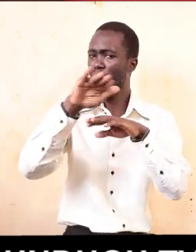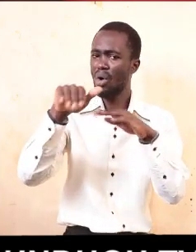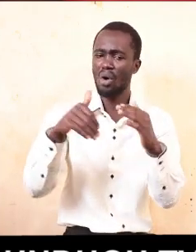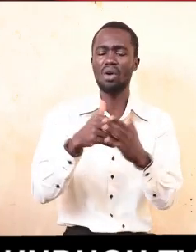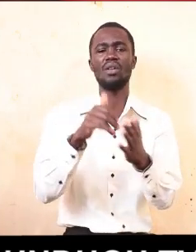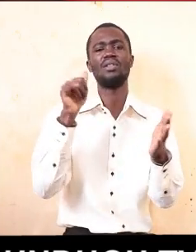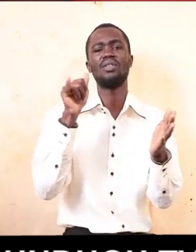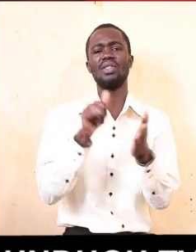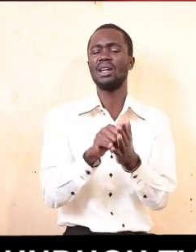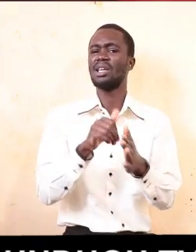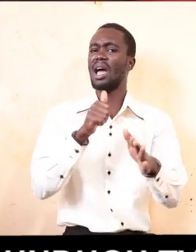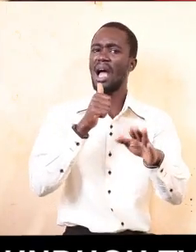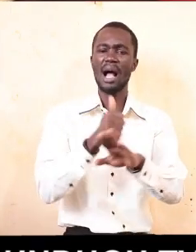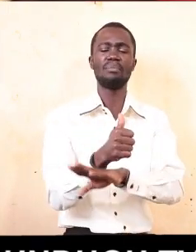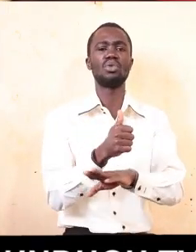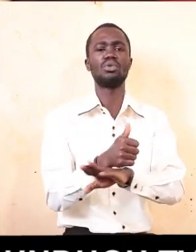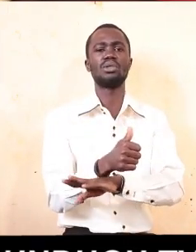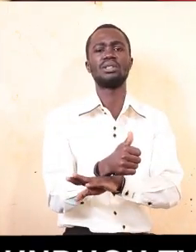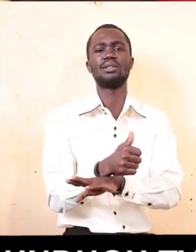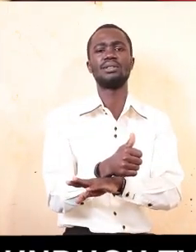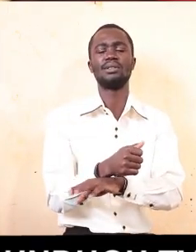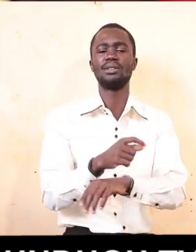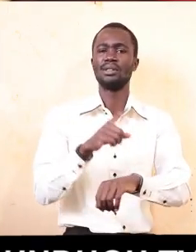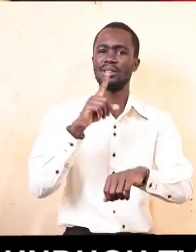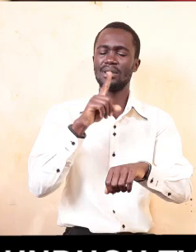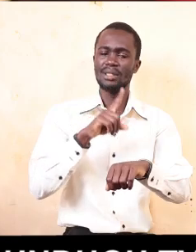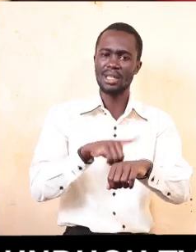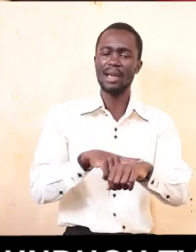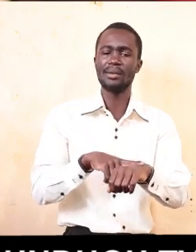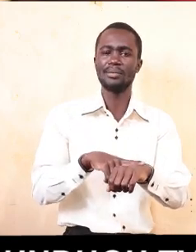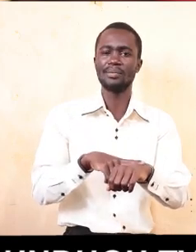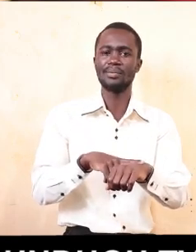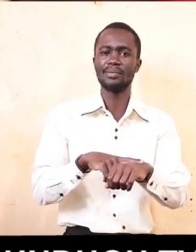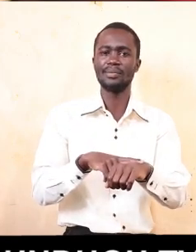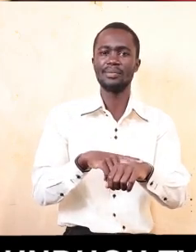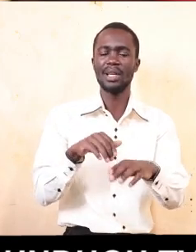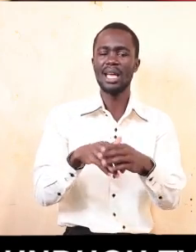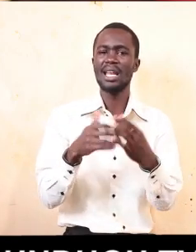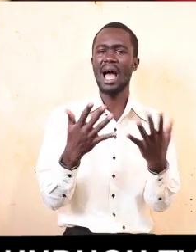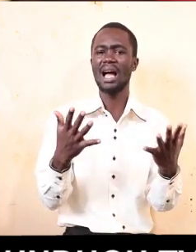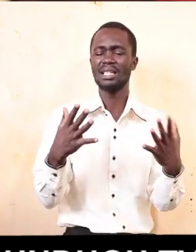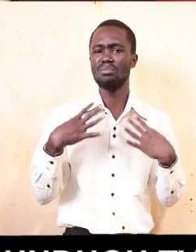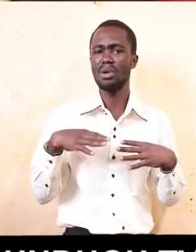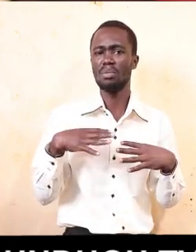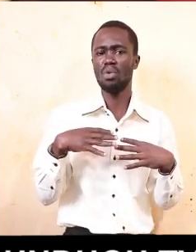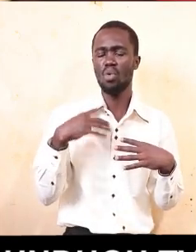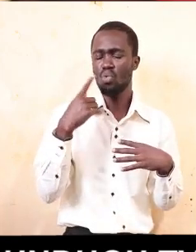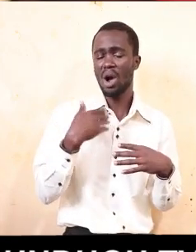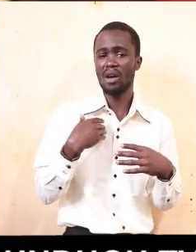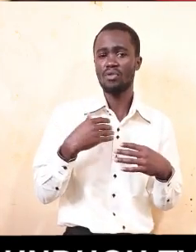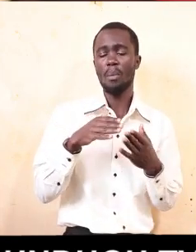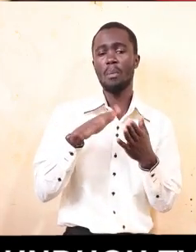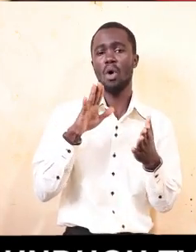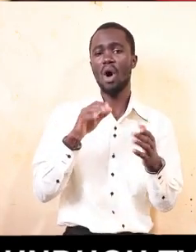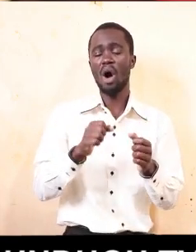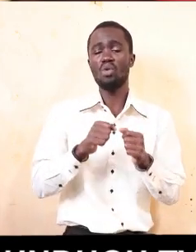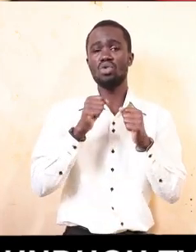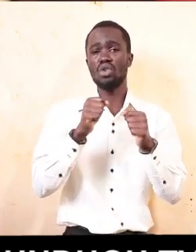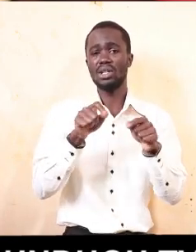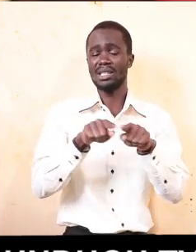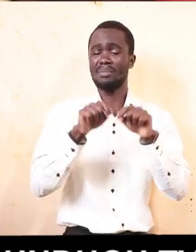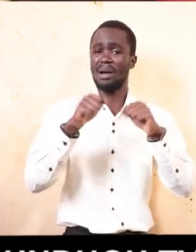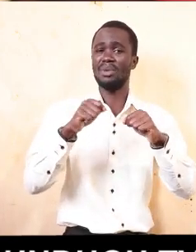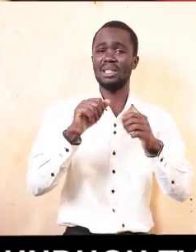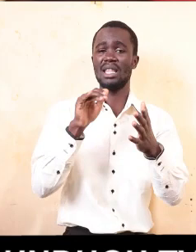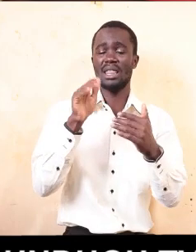mambo ya dhuluma wakati huko mikononi mwa watu wenye nguvu na wenye uwezo. Hata